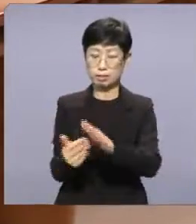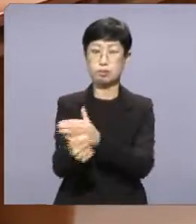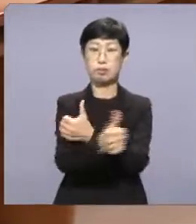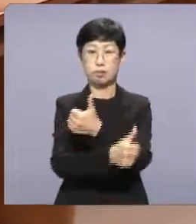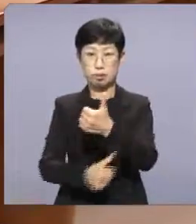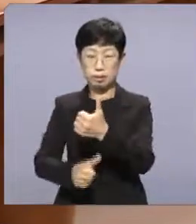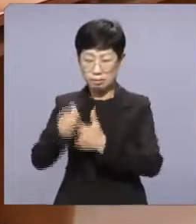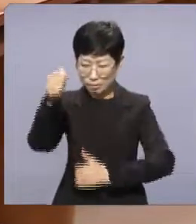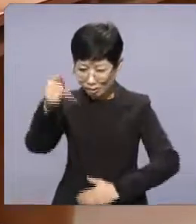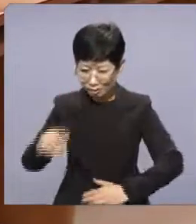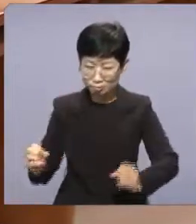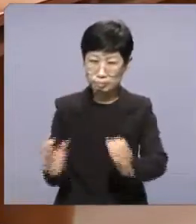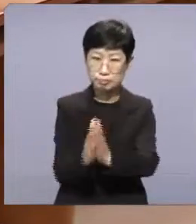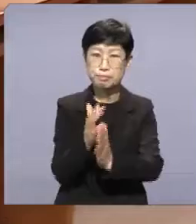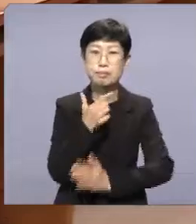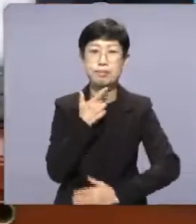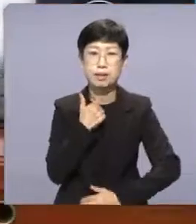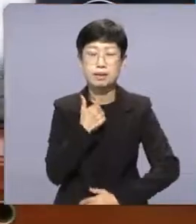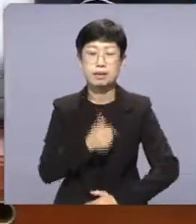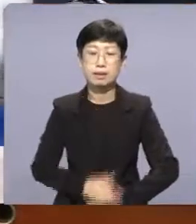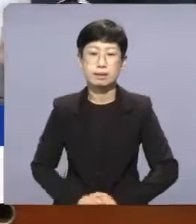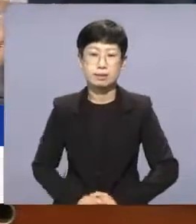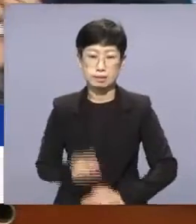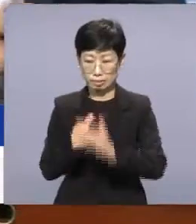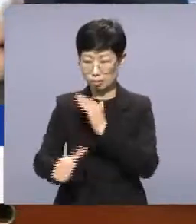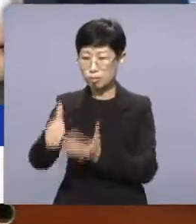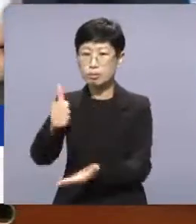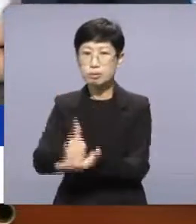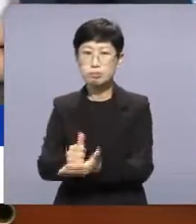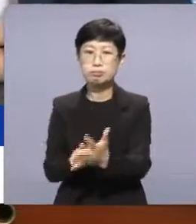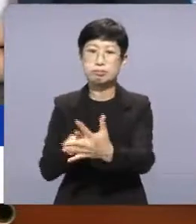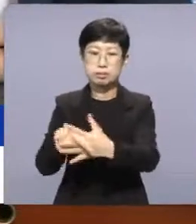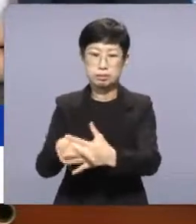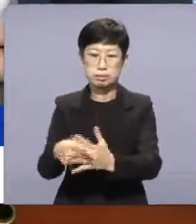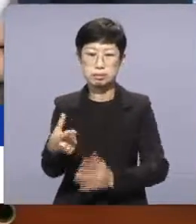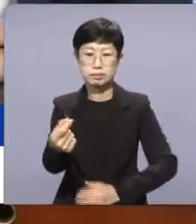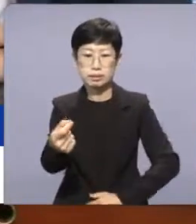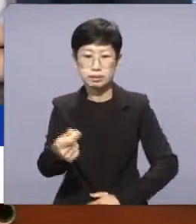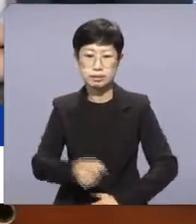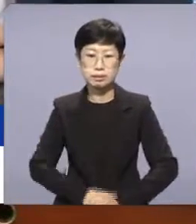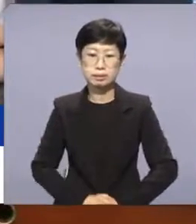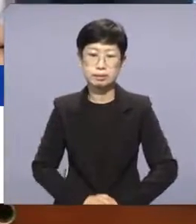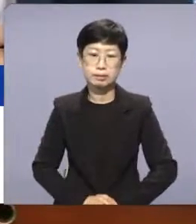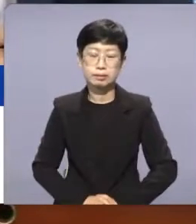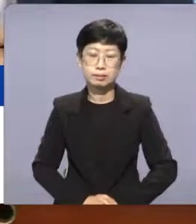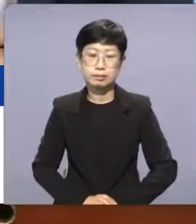최고위원과는 여러 차례 충돌했습니다. 대표님께서 많이 유출을 하시지 않았습니까? 말씀하세요. 스스로도.